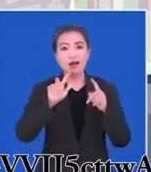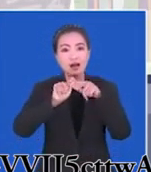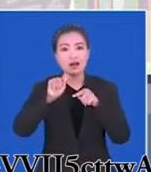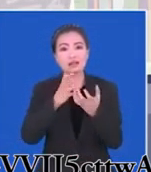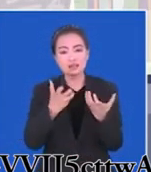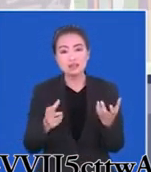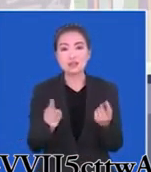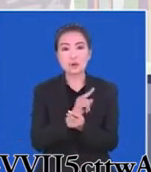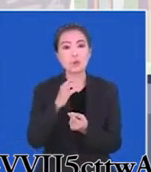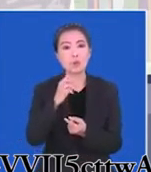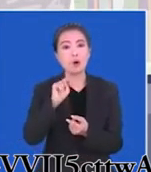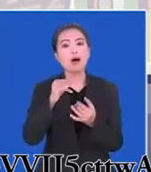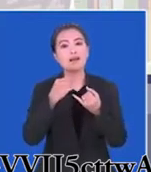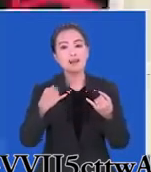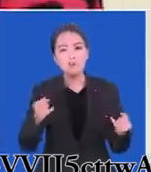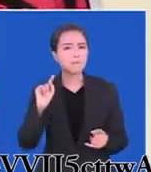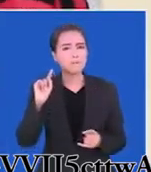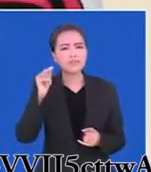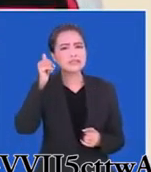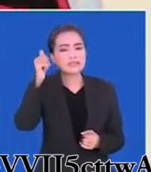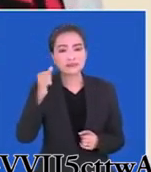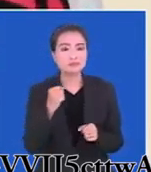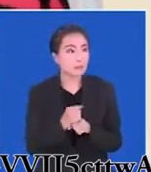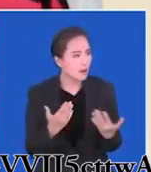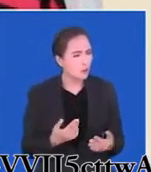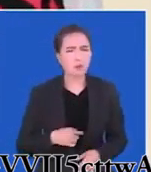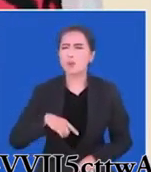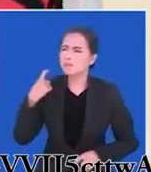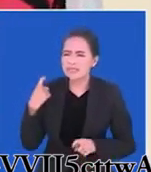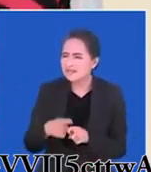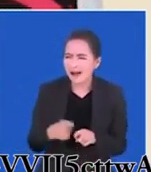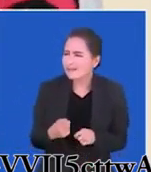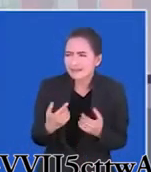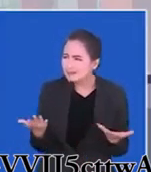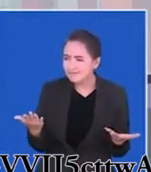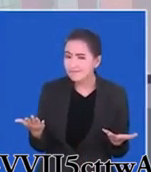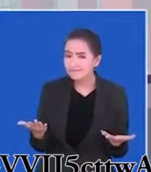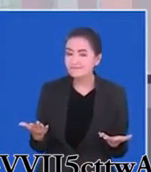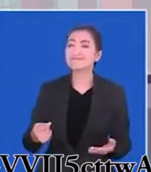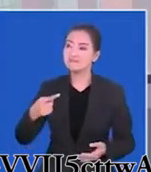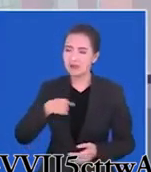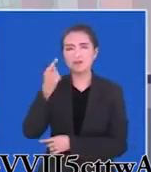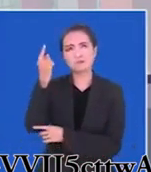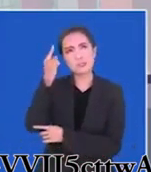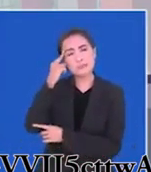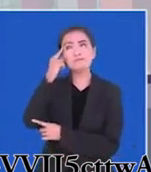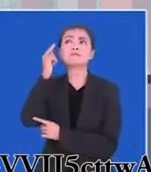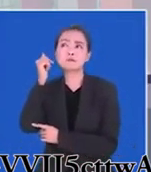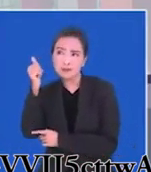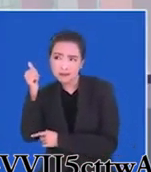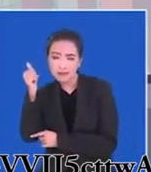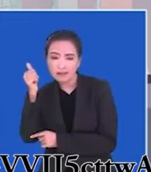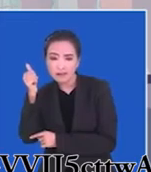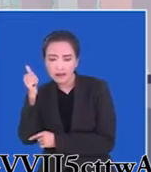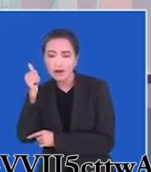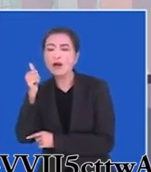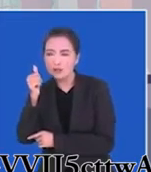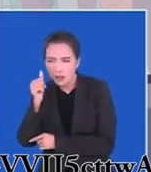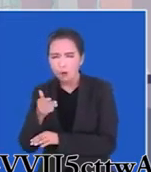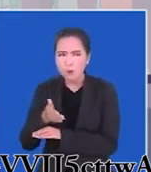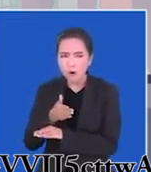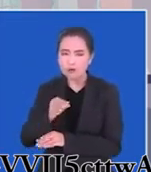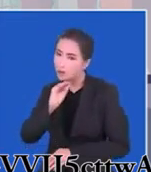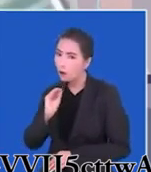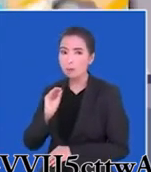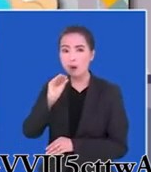รรค์เราจะทำยังไงครับ โอ้ยจะไปยากอะไรก็แค่เราคิดให้ดีๆแล้วก่อนที่จะโพสต์ลงไป